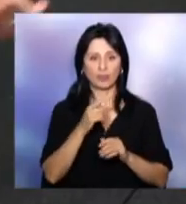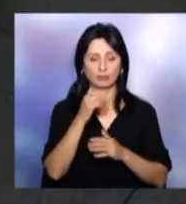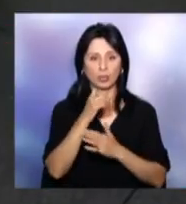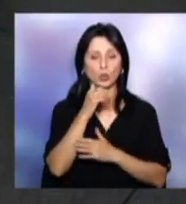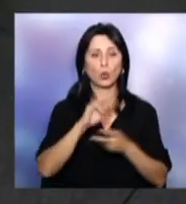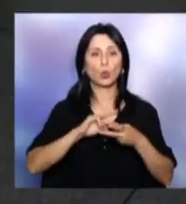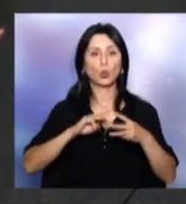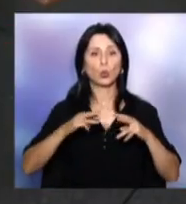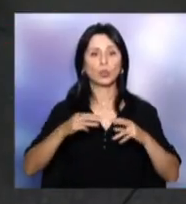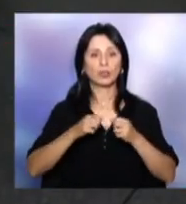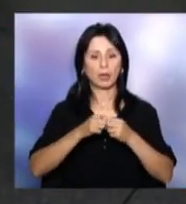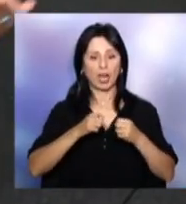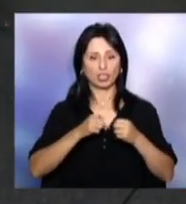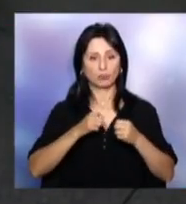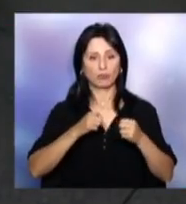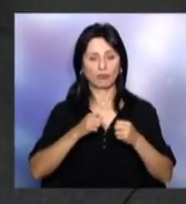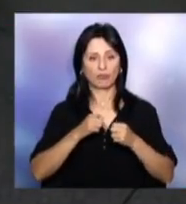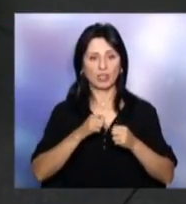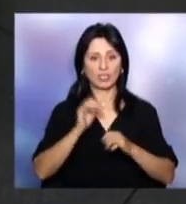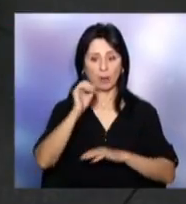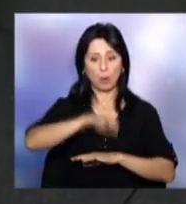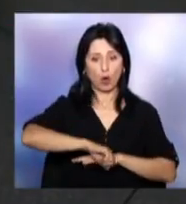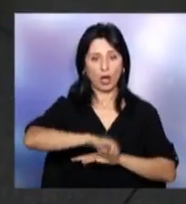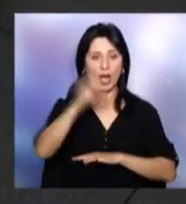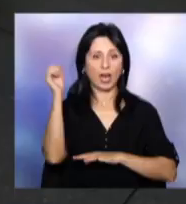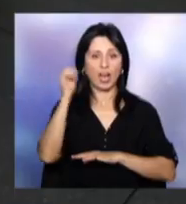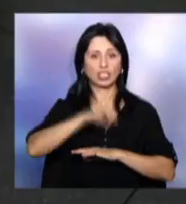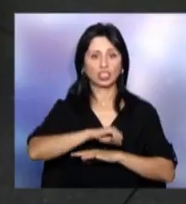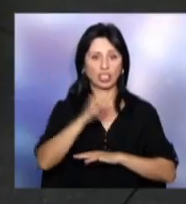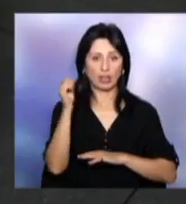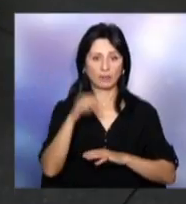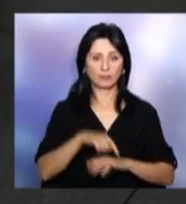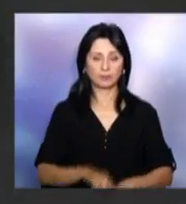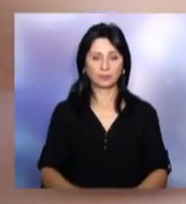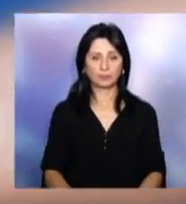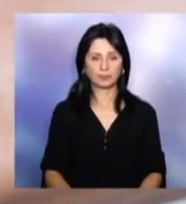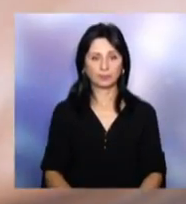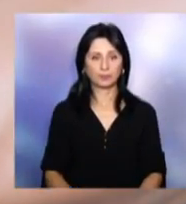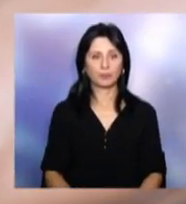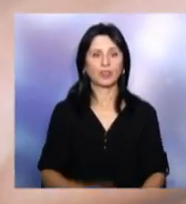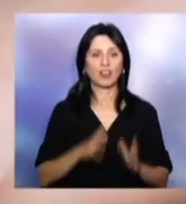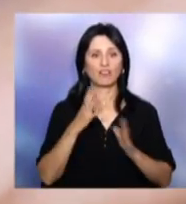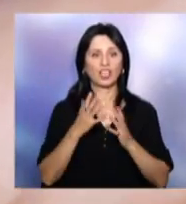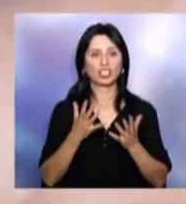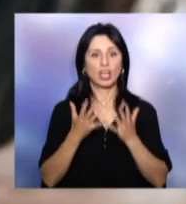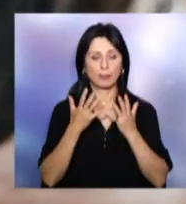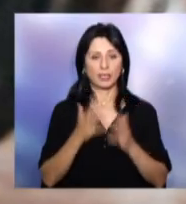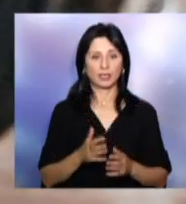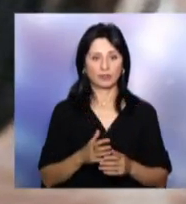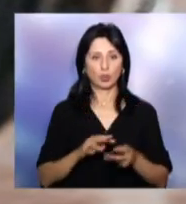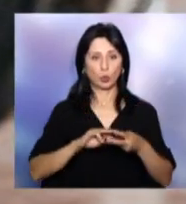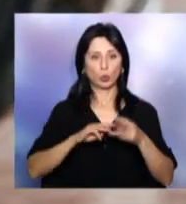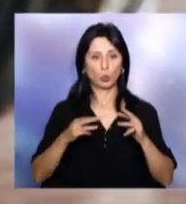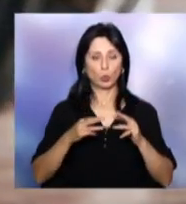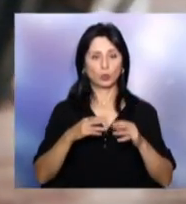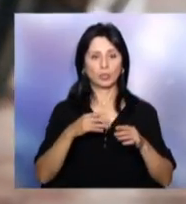წინამხრის კუნთების გაჭიმვას და მოხრა გაშლას იდაყვის სახსარში. ვარჯიშის ეფექტი: